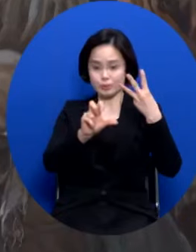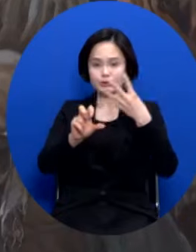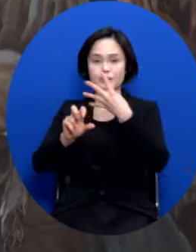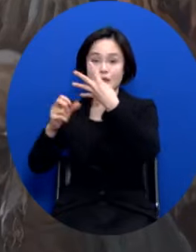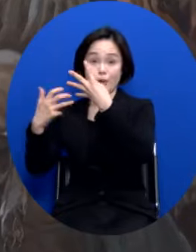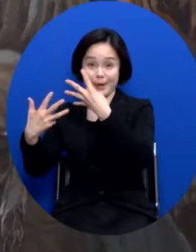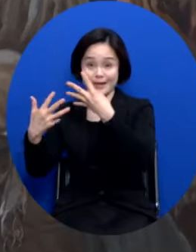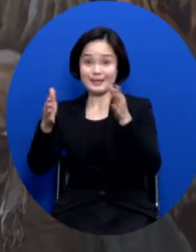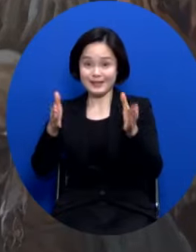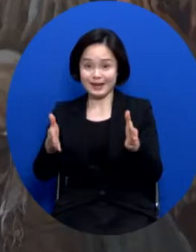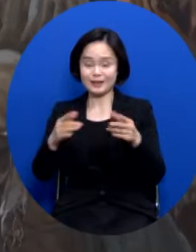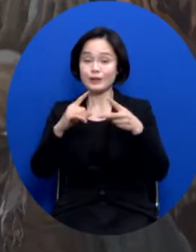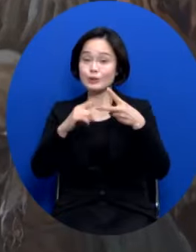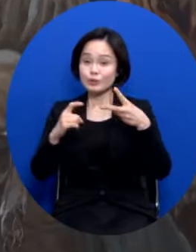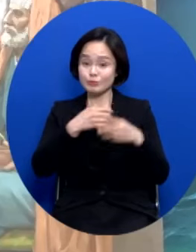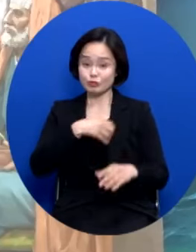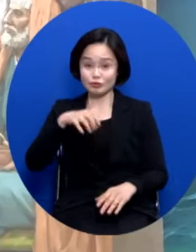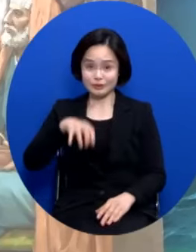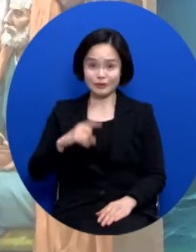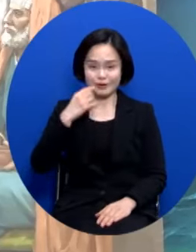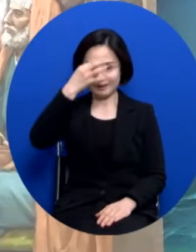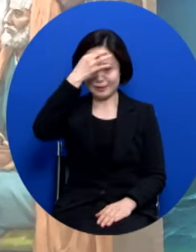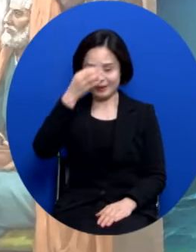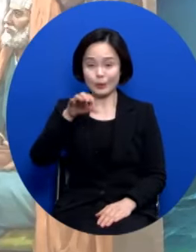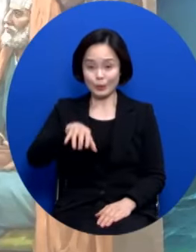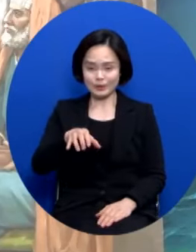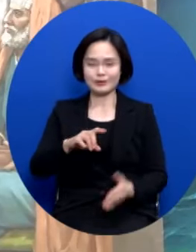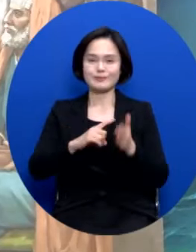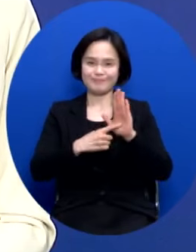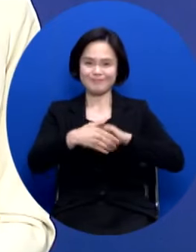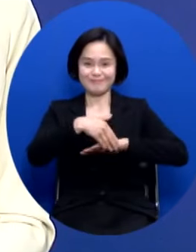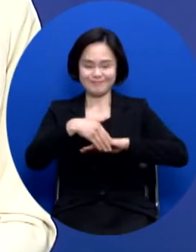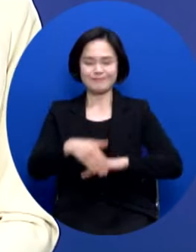8일까지 동대문구청 아트 갤러리에서 진행됩니다.